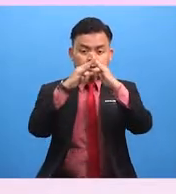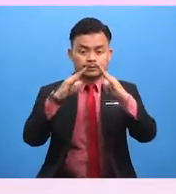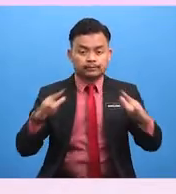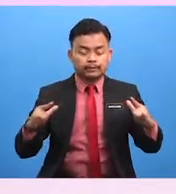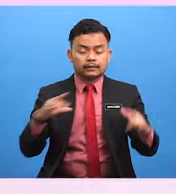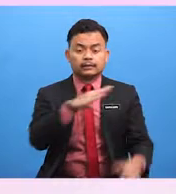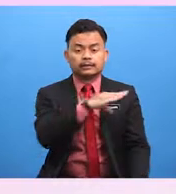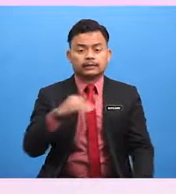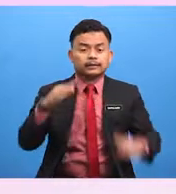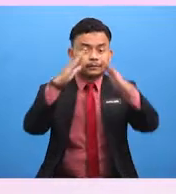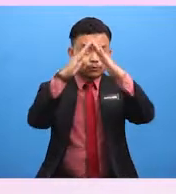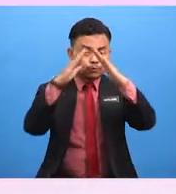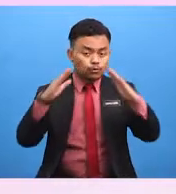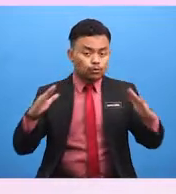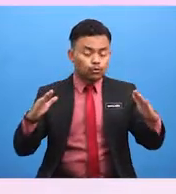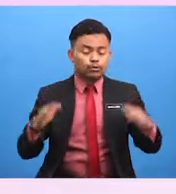rumah.